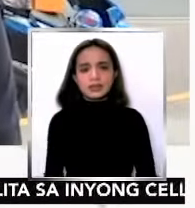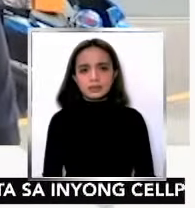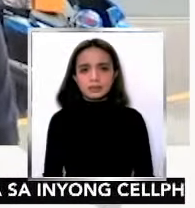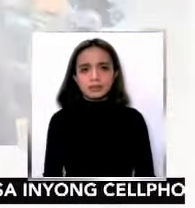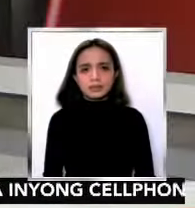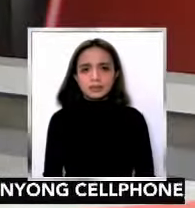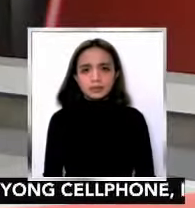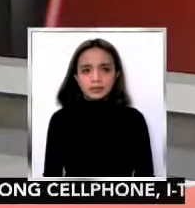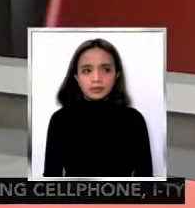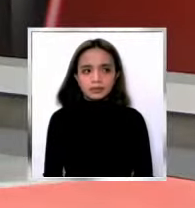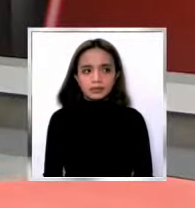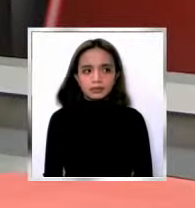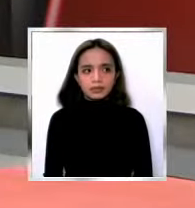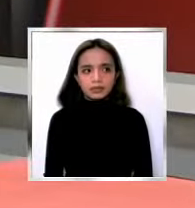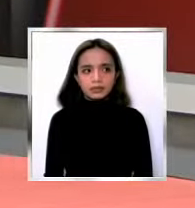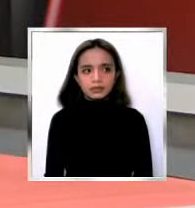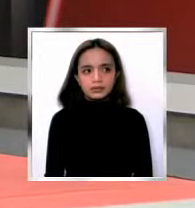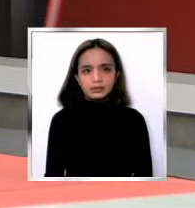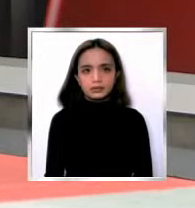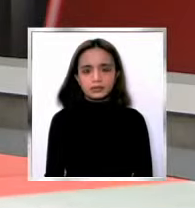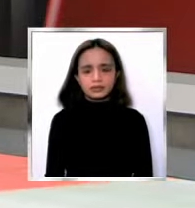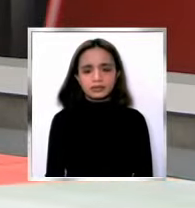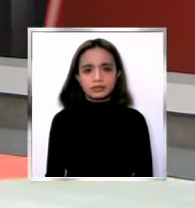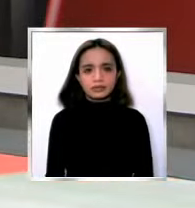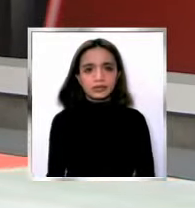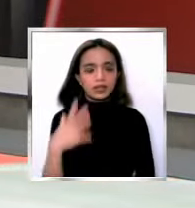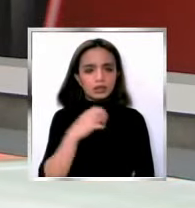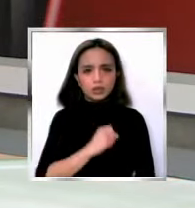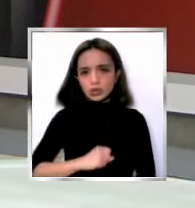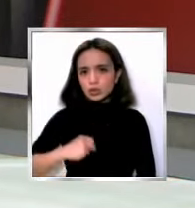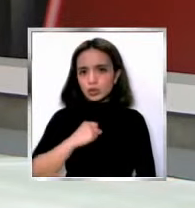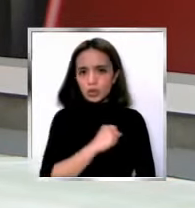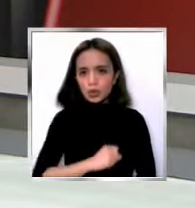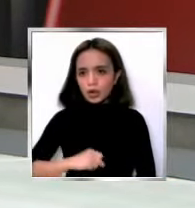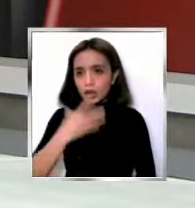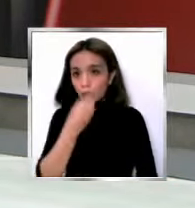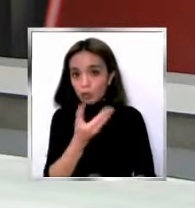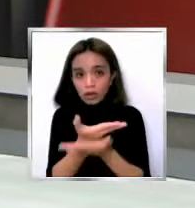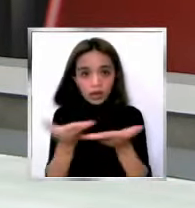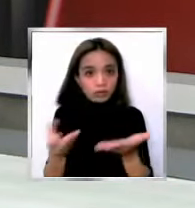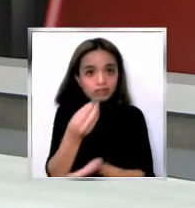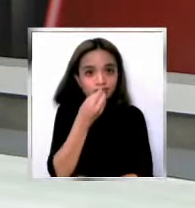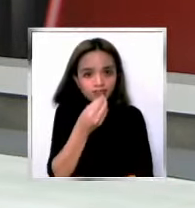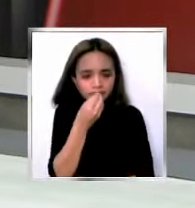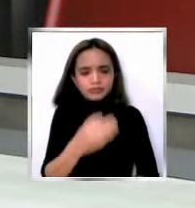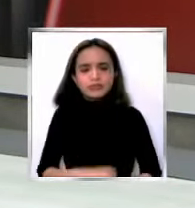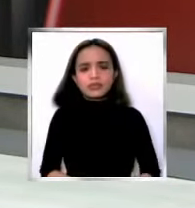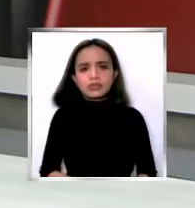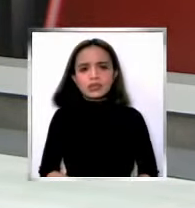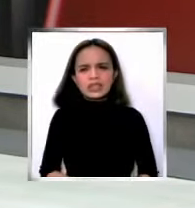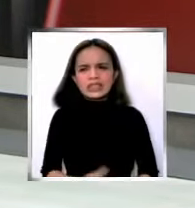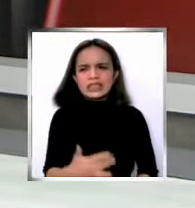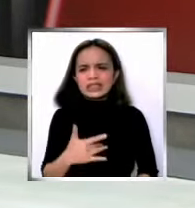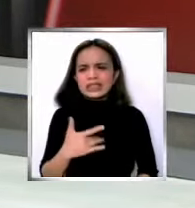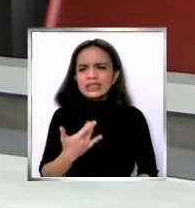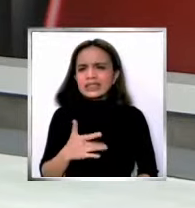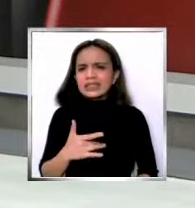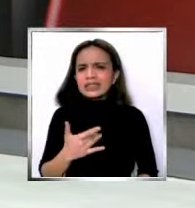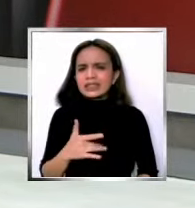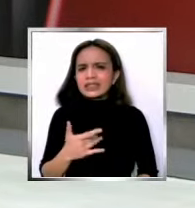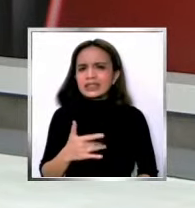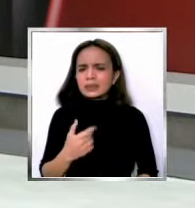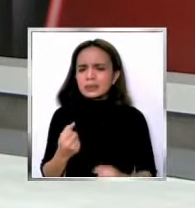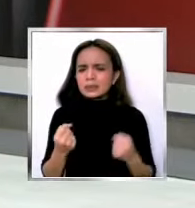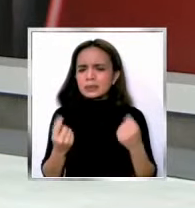oras. Pasintabi po sa mga naghahapunan, kakaibang karamdaman ang ilang taon nang iniinda